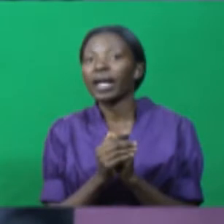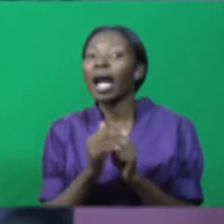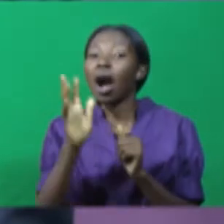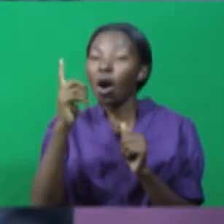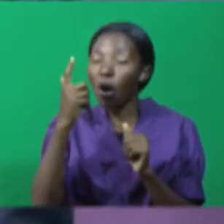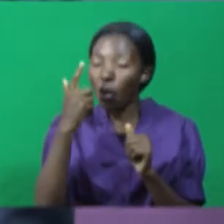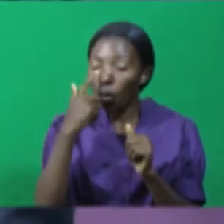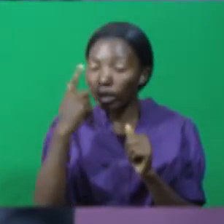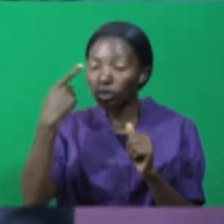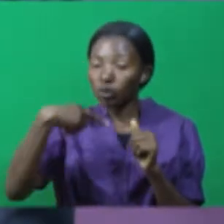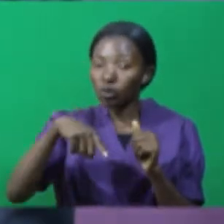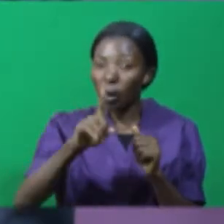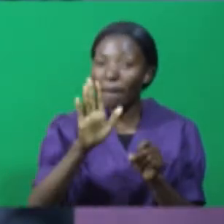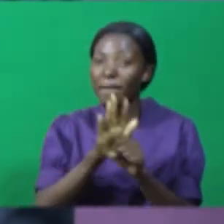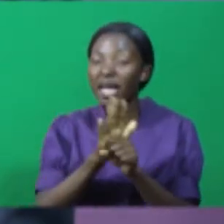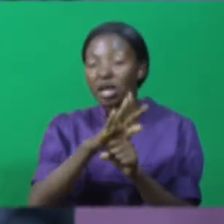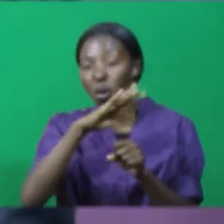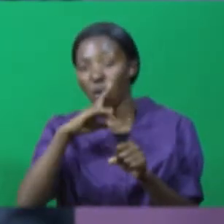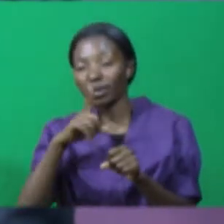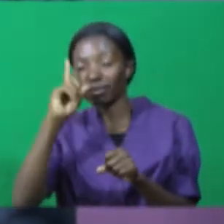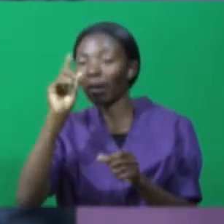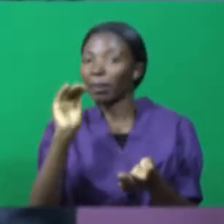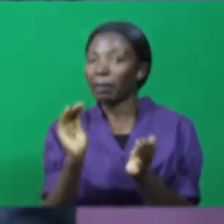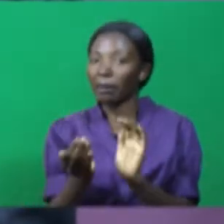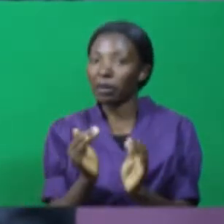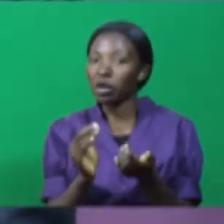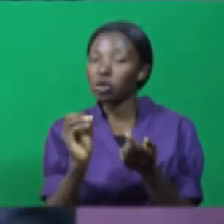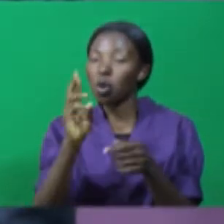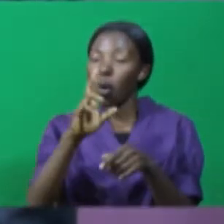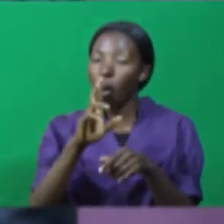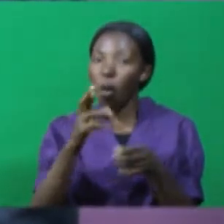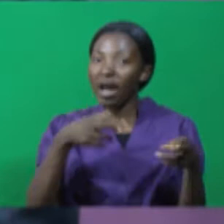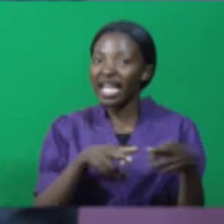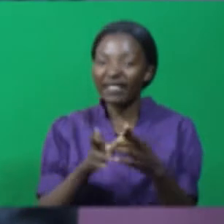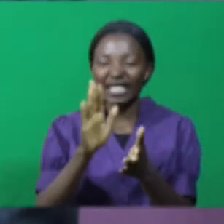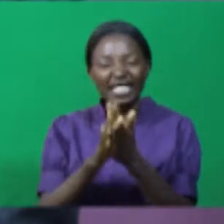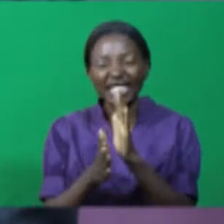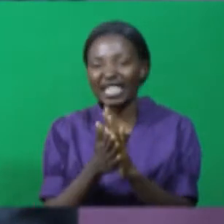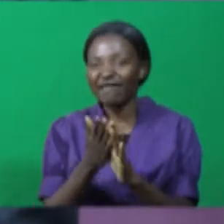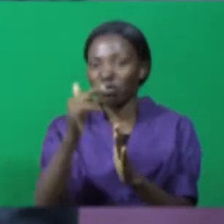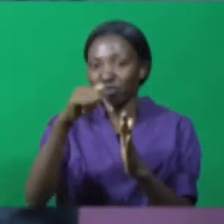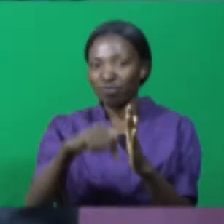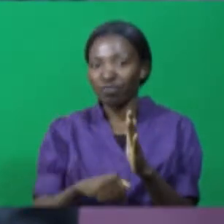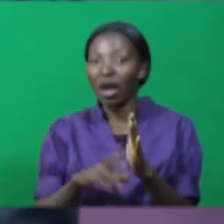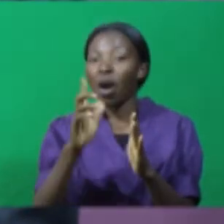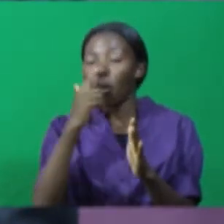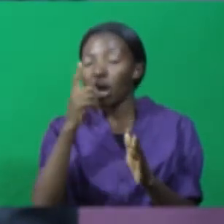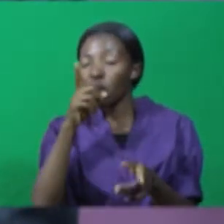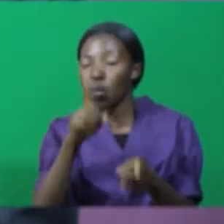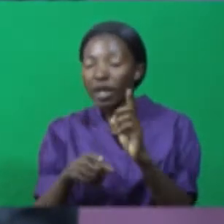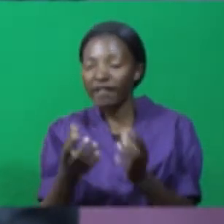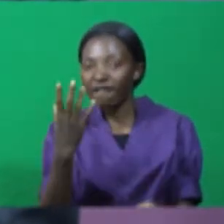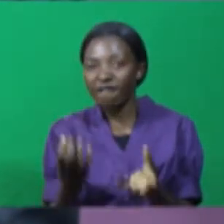Kana uchipinda nemumvura zhinji ndichava newe. Kana nomunzizi adzinga kunyudzi. Kana uchifamba